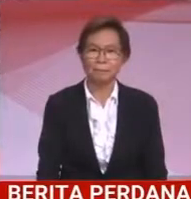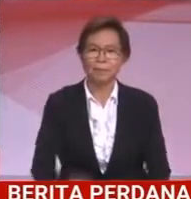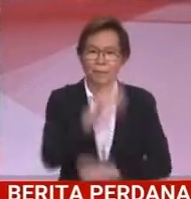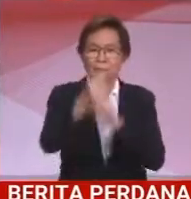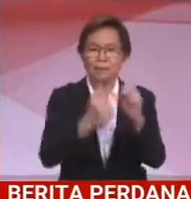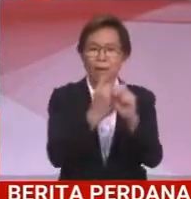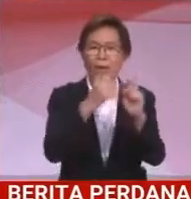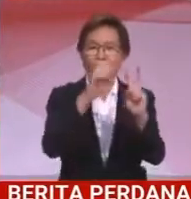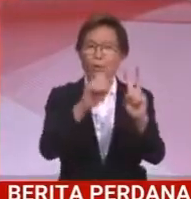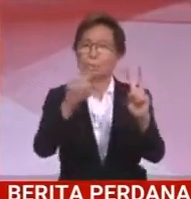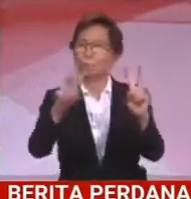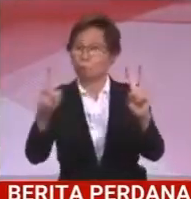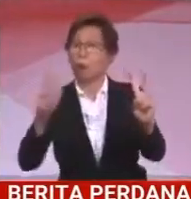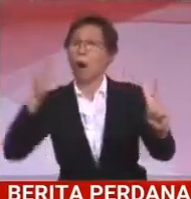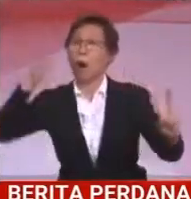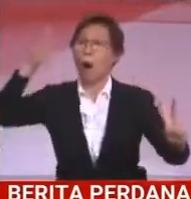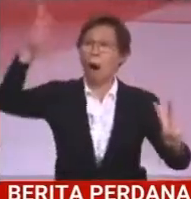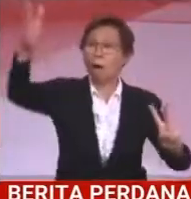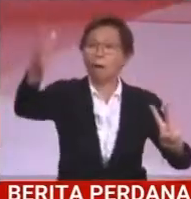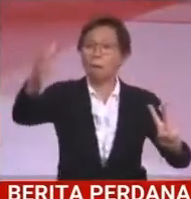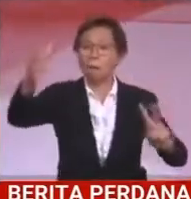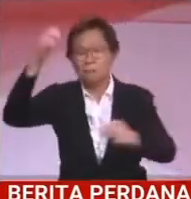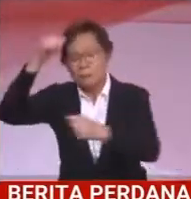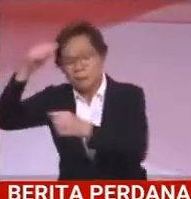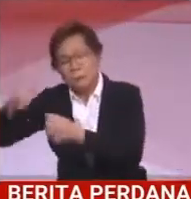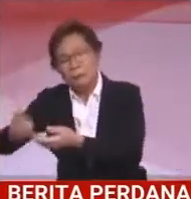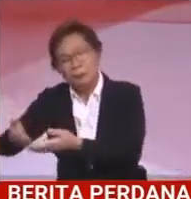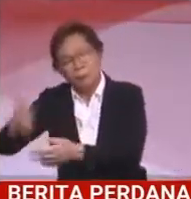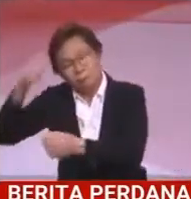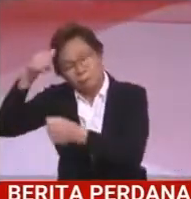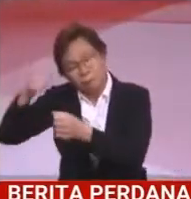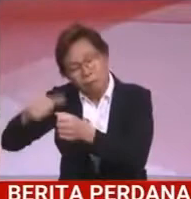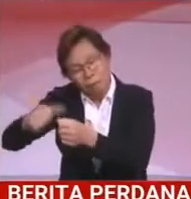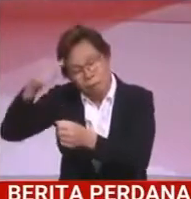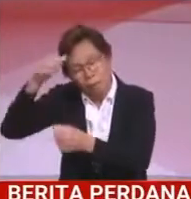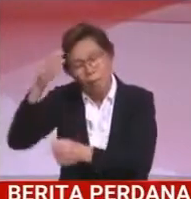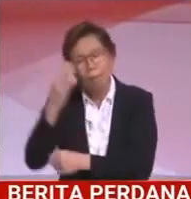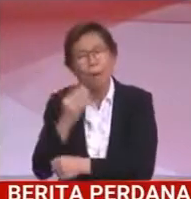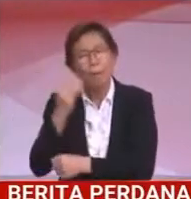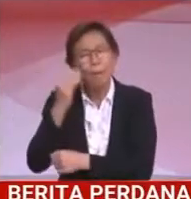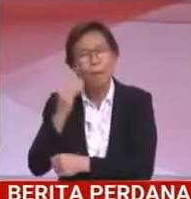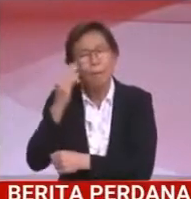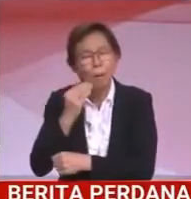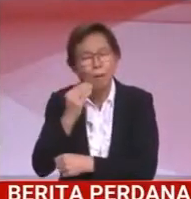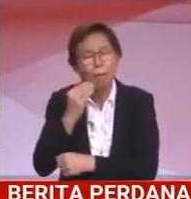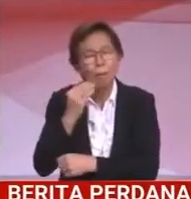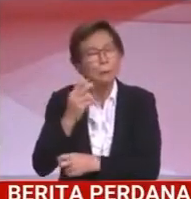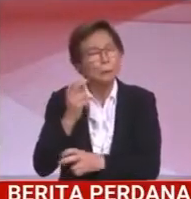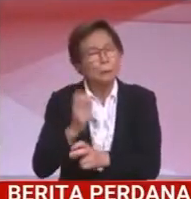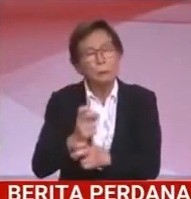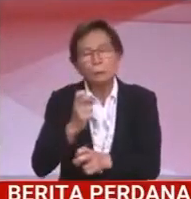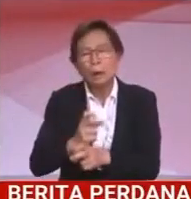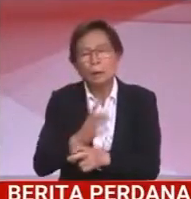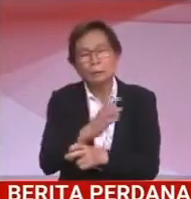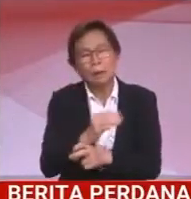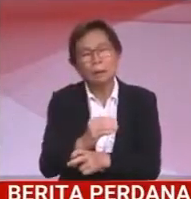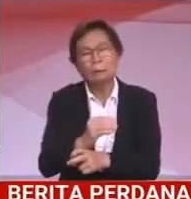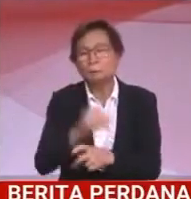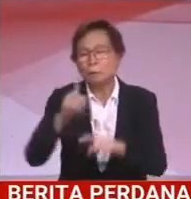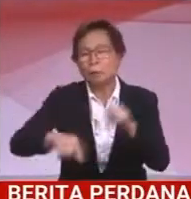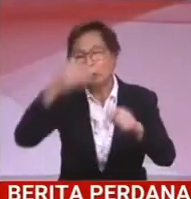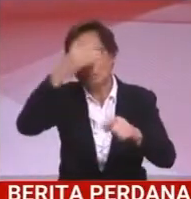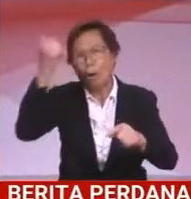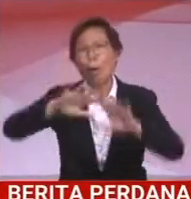Tahun 2020 bakal meninggalkan pengalaman yang sukar dan tidak dapat dilupakan oleh seluruh rakyat apabila dunia